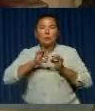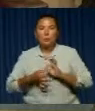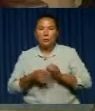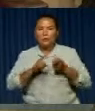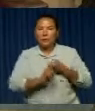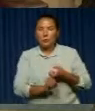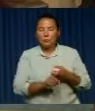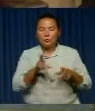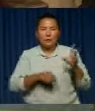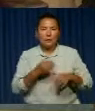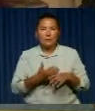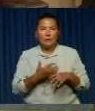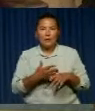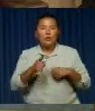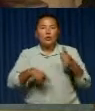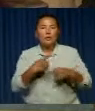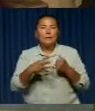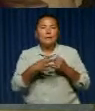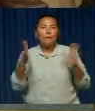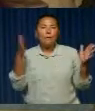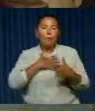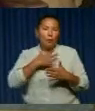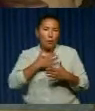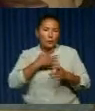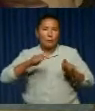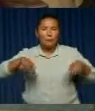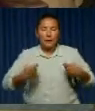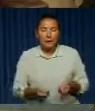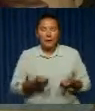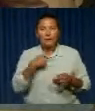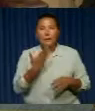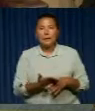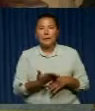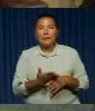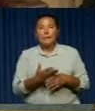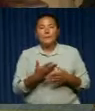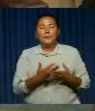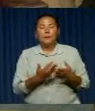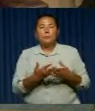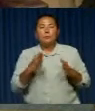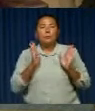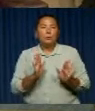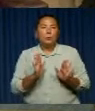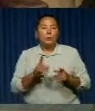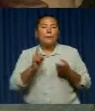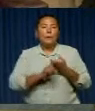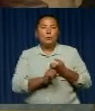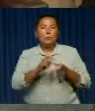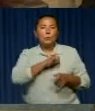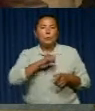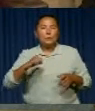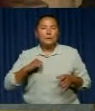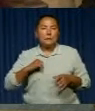жоқ. Мысалы, желмен ұшып кететіндей, или бір қандай да бір ерітінділермен жоқ қылатындар. Бұл вирустың өзінің